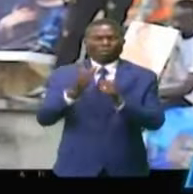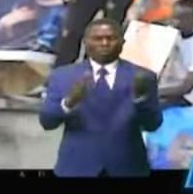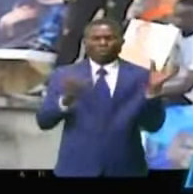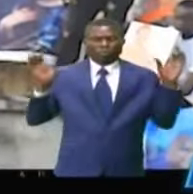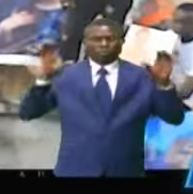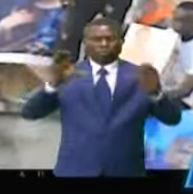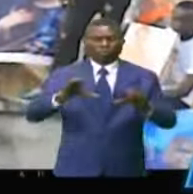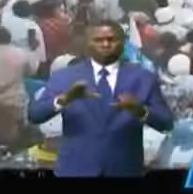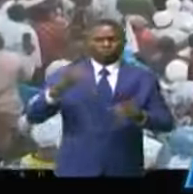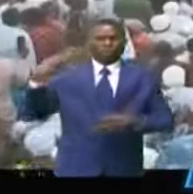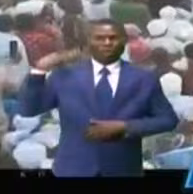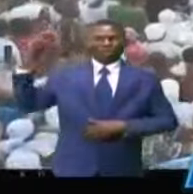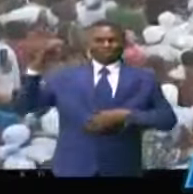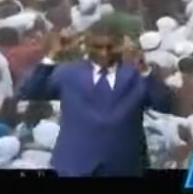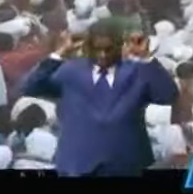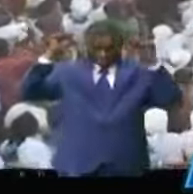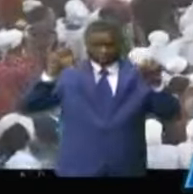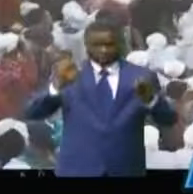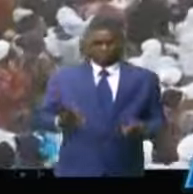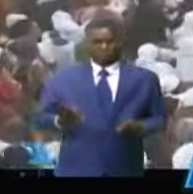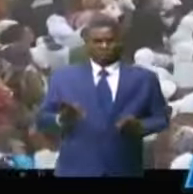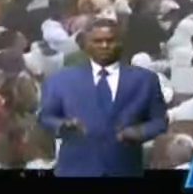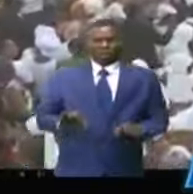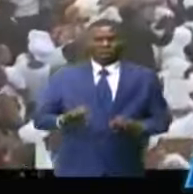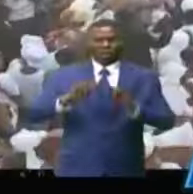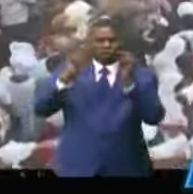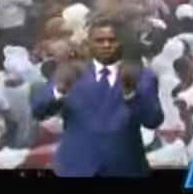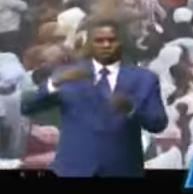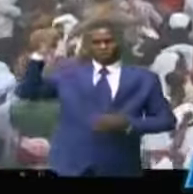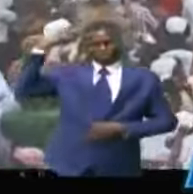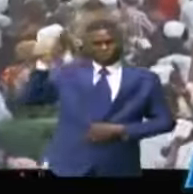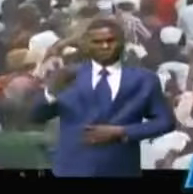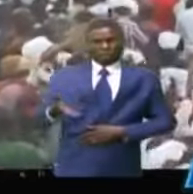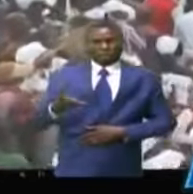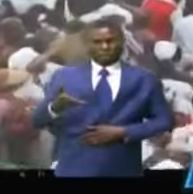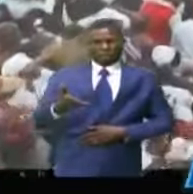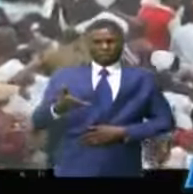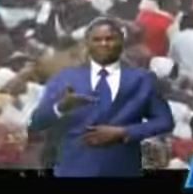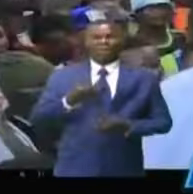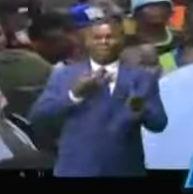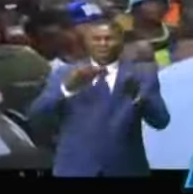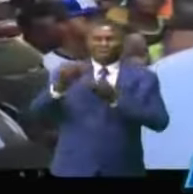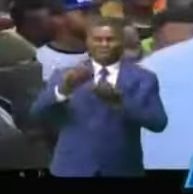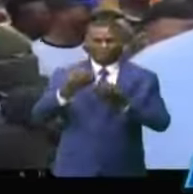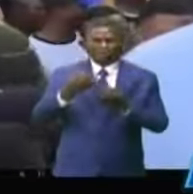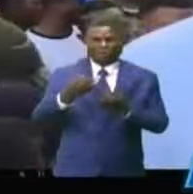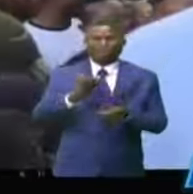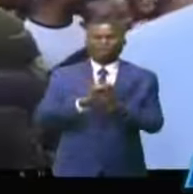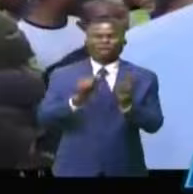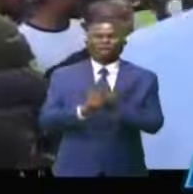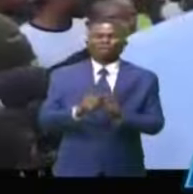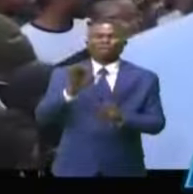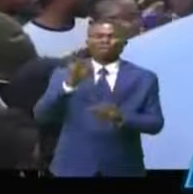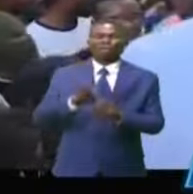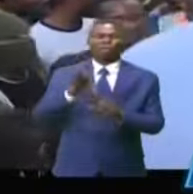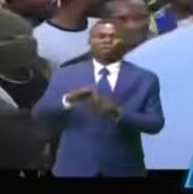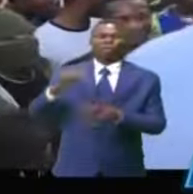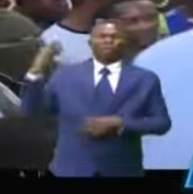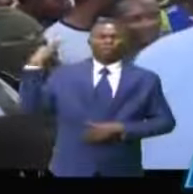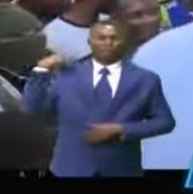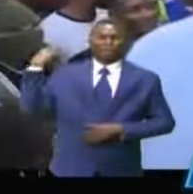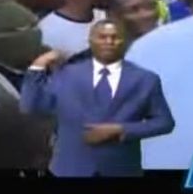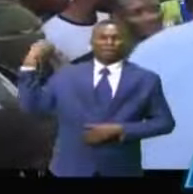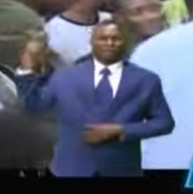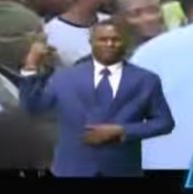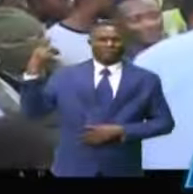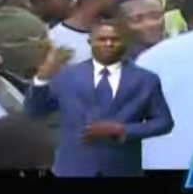de la candidature du chef de l'État et de son parti Augustin Kabuya, défient les détracteurs de Félix Antoine Tshisekedi Tshilombo en